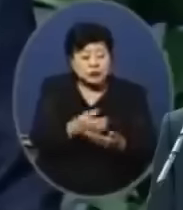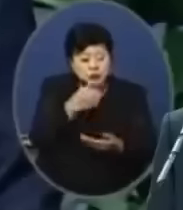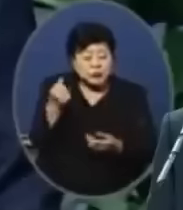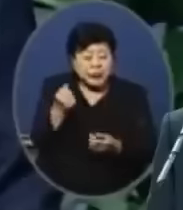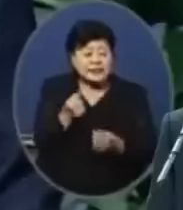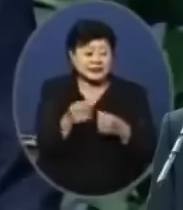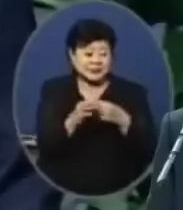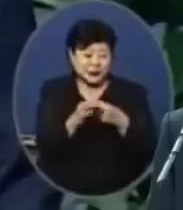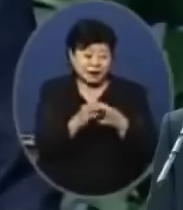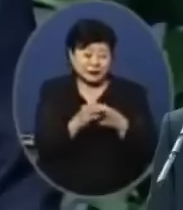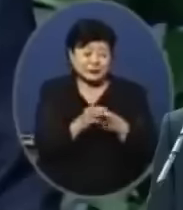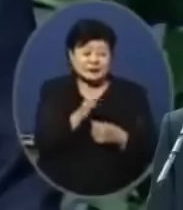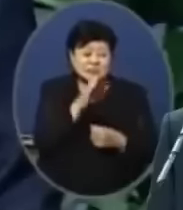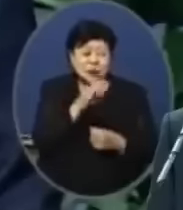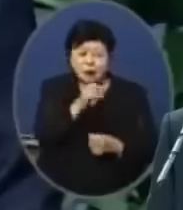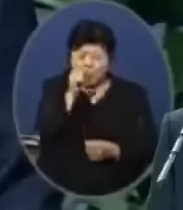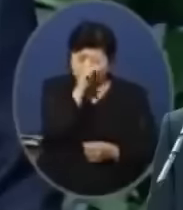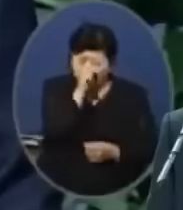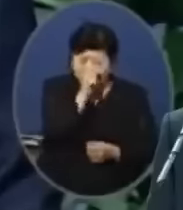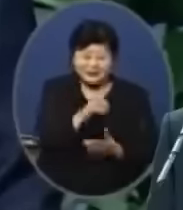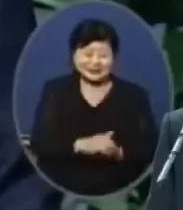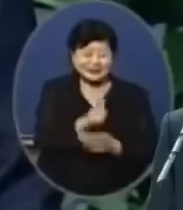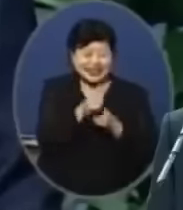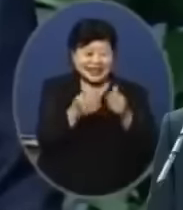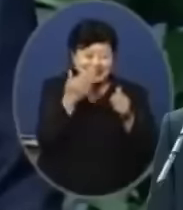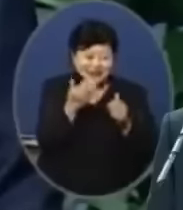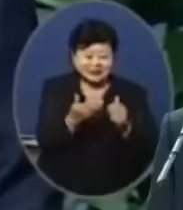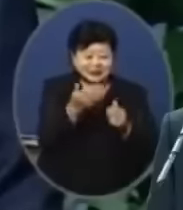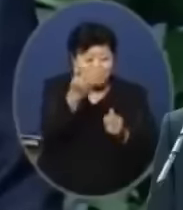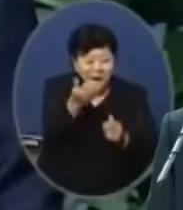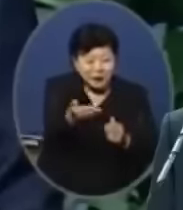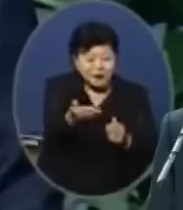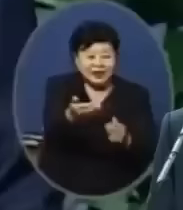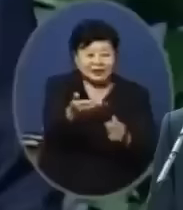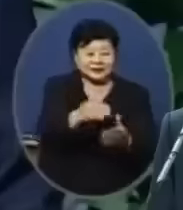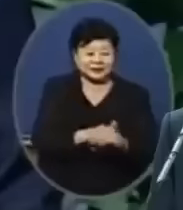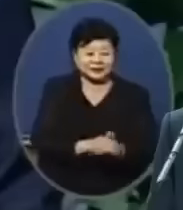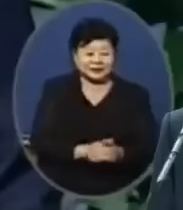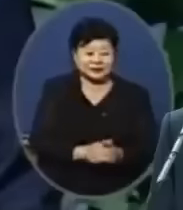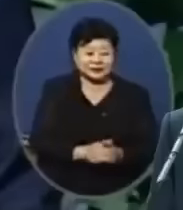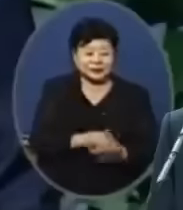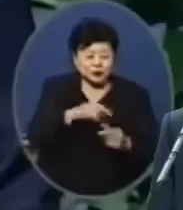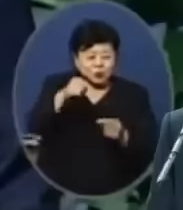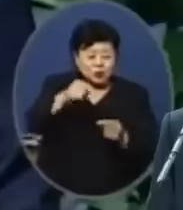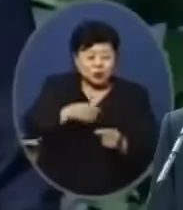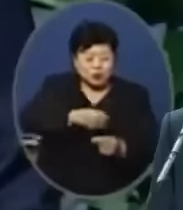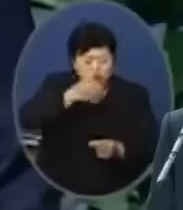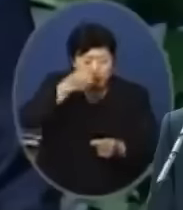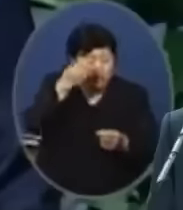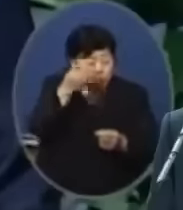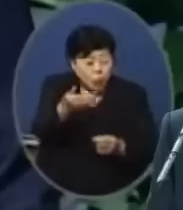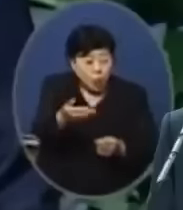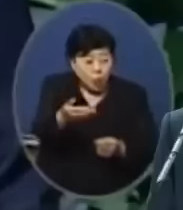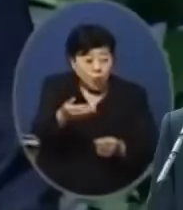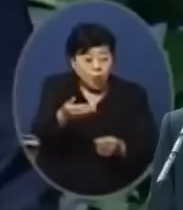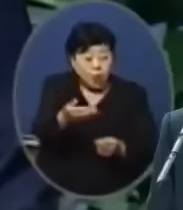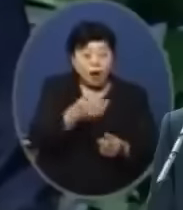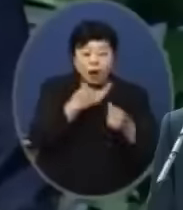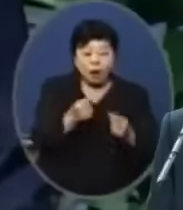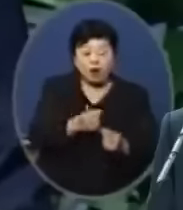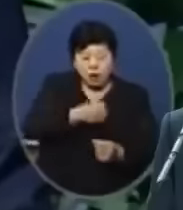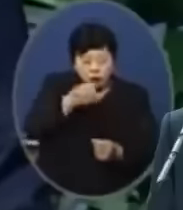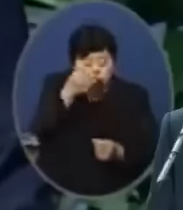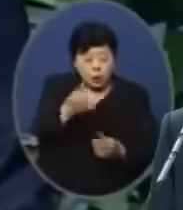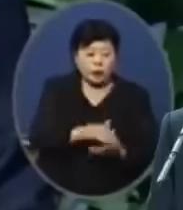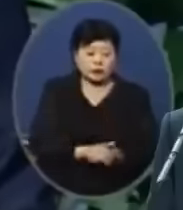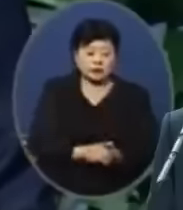꿈을 갖는다면 얼마나 좋겠습니까? 하나님은 여러분에게 구원의 꿈을 주시고 건강의 꿈을